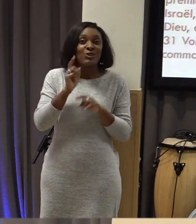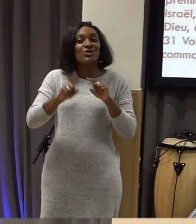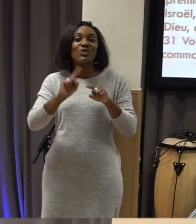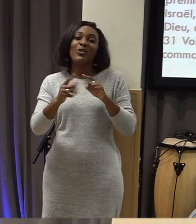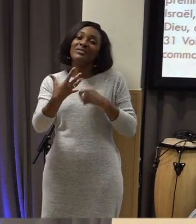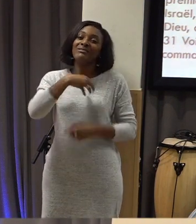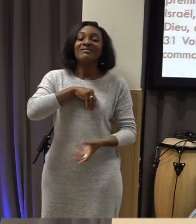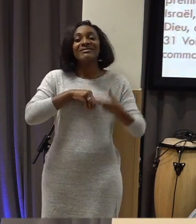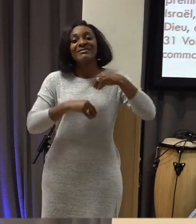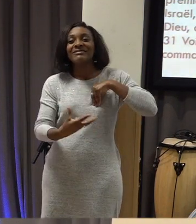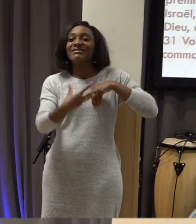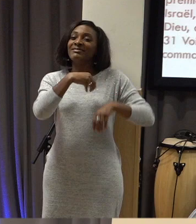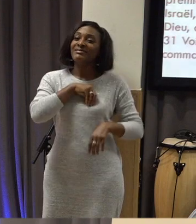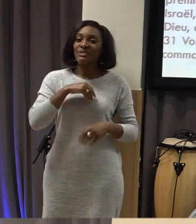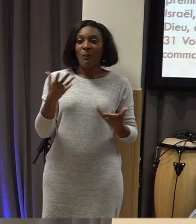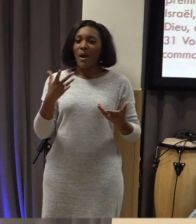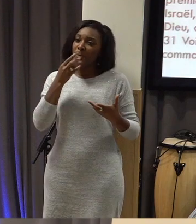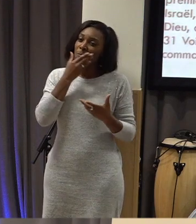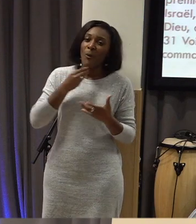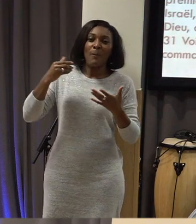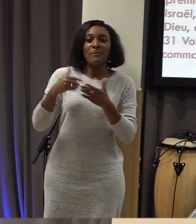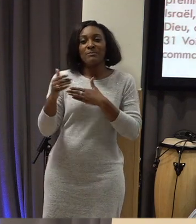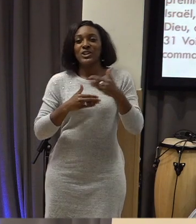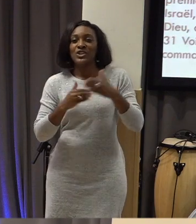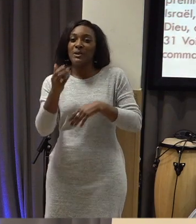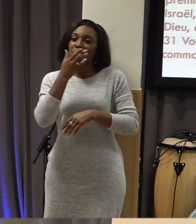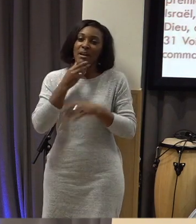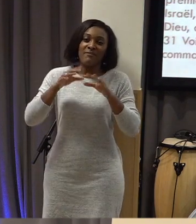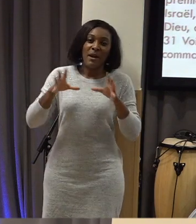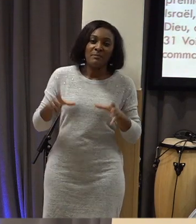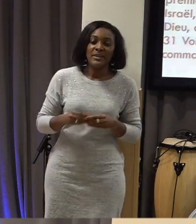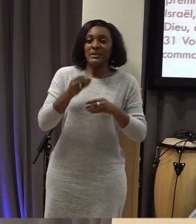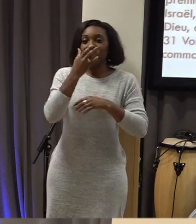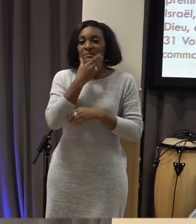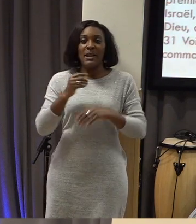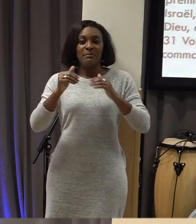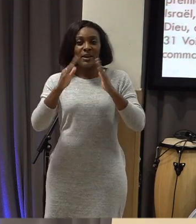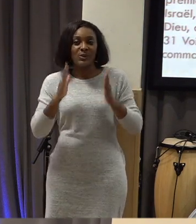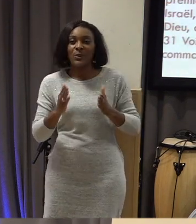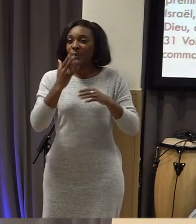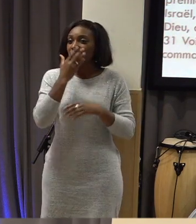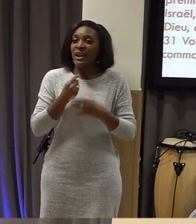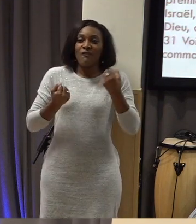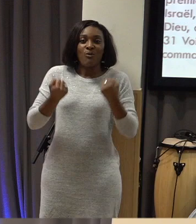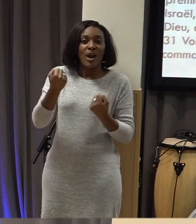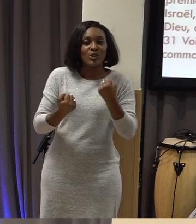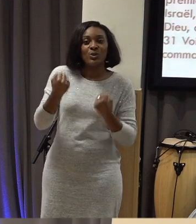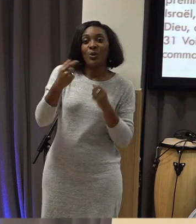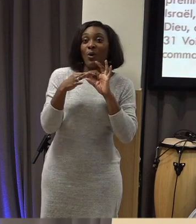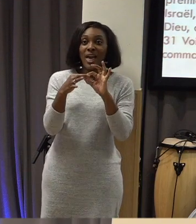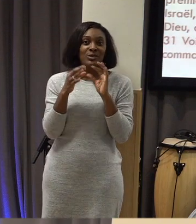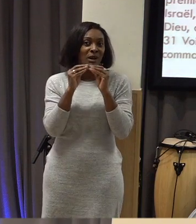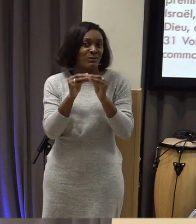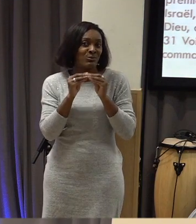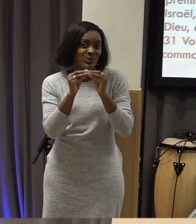choses. Une belle carrière, une belle famille, une belle maison, une belle voiture, une relation amoureuse,